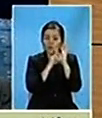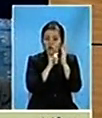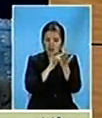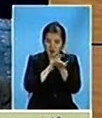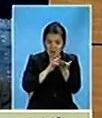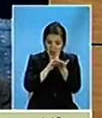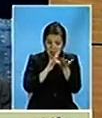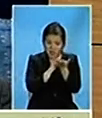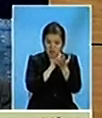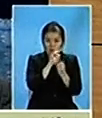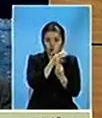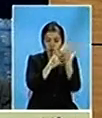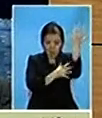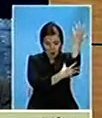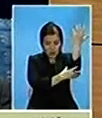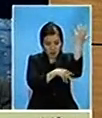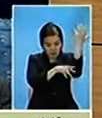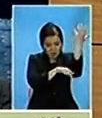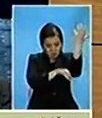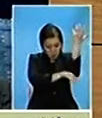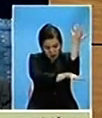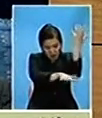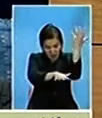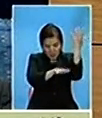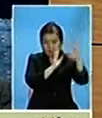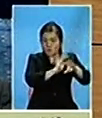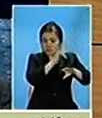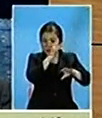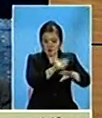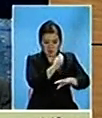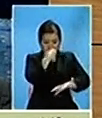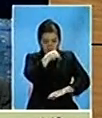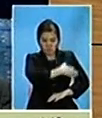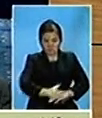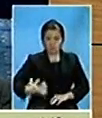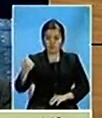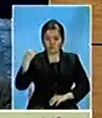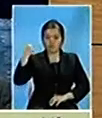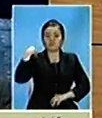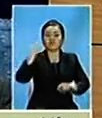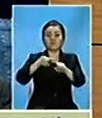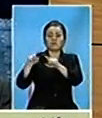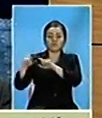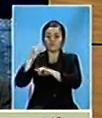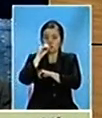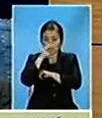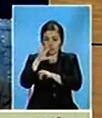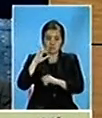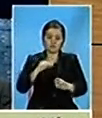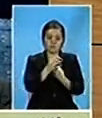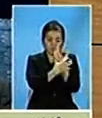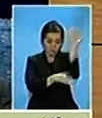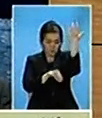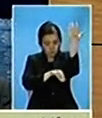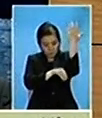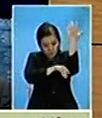ของสมุนไพรนะครับเรื่องของสมุนไพรควบคุมซึ่งกำหนดไว้เสร็จว่าสมุนไพรนั้นรัฐมนตรีก็ประกาศควบคุ